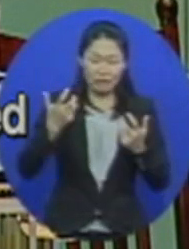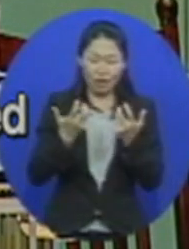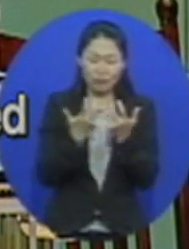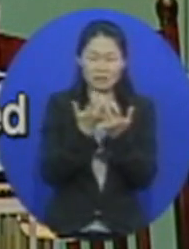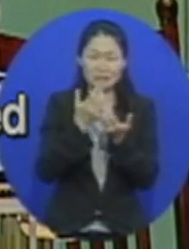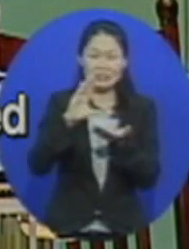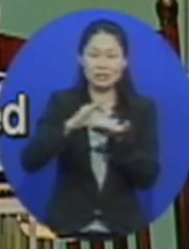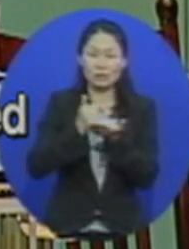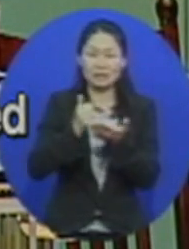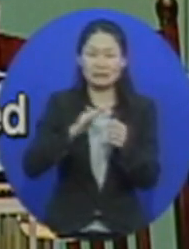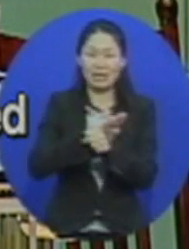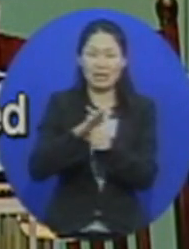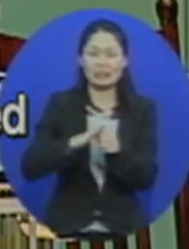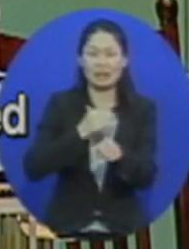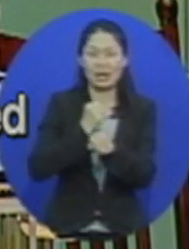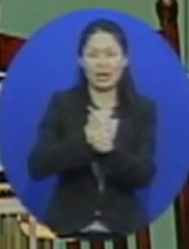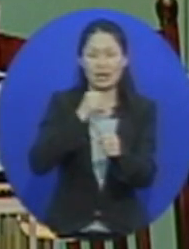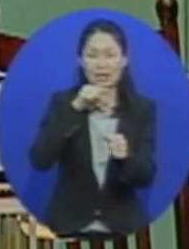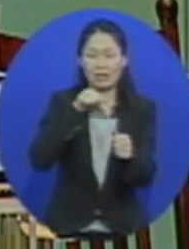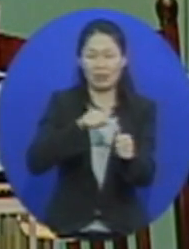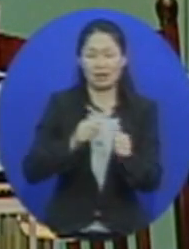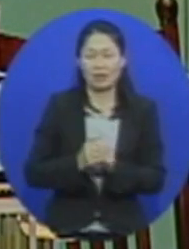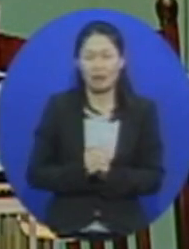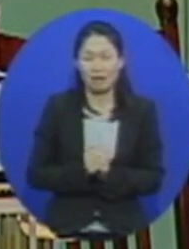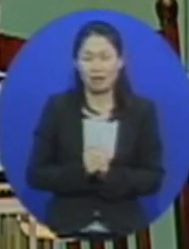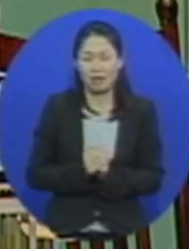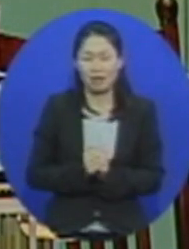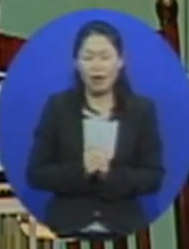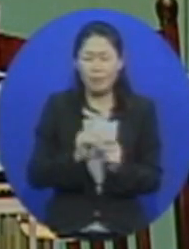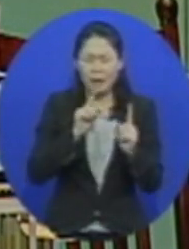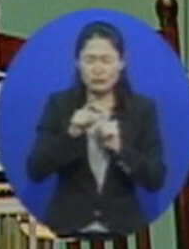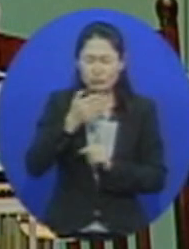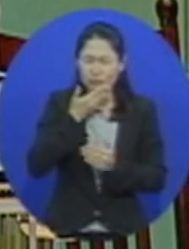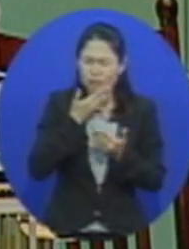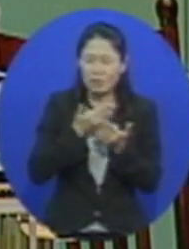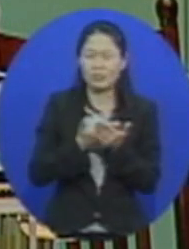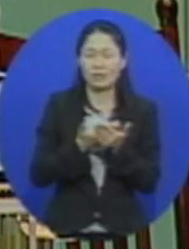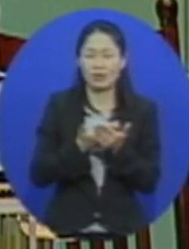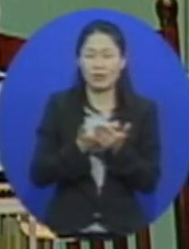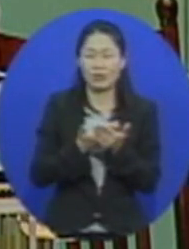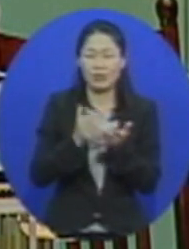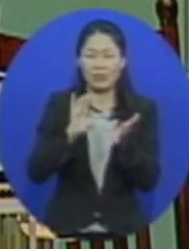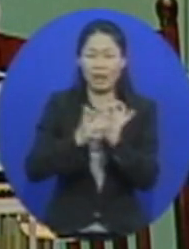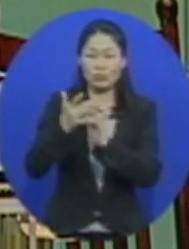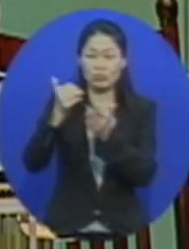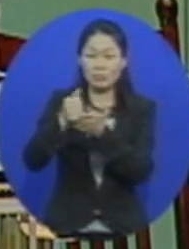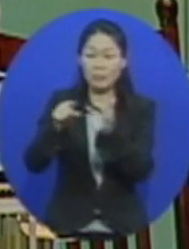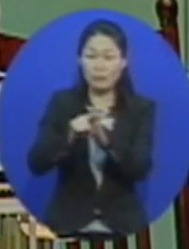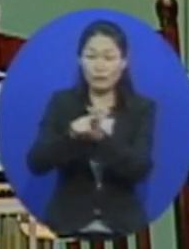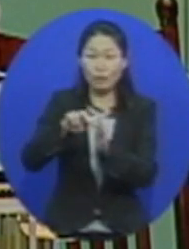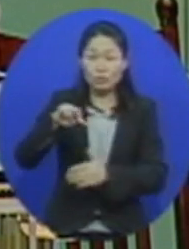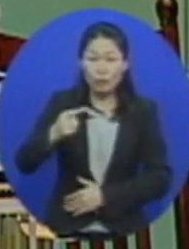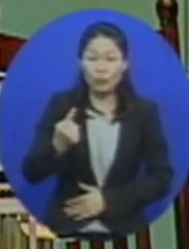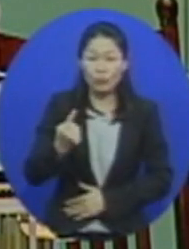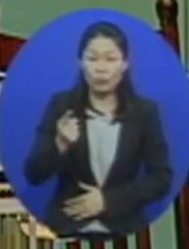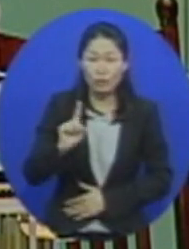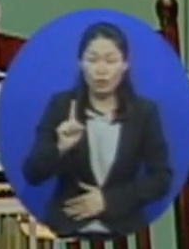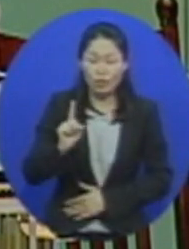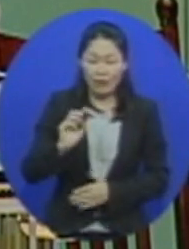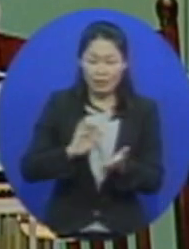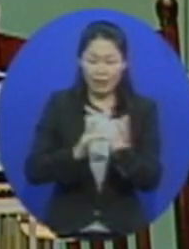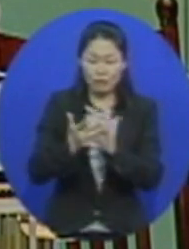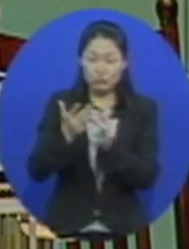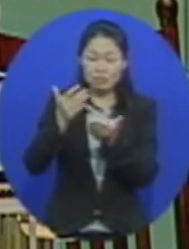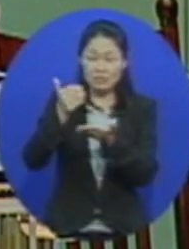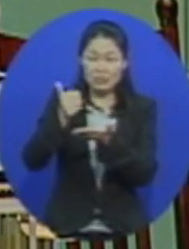1 이 말씀도 얼마나 중요한 말씀인지 모릅니다 예수님을 믿어도 예수님을